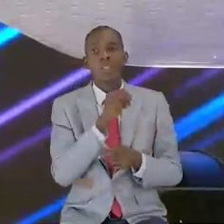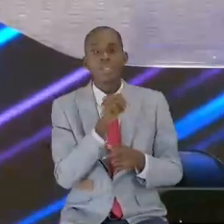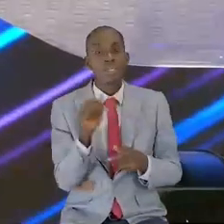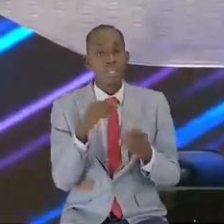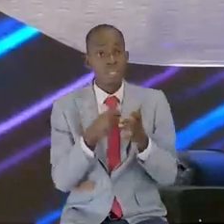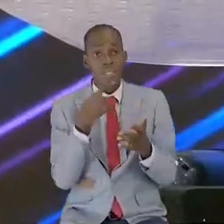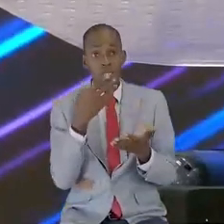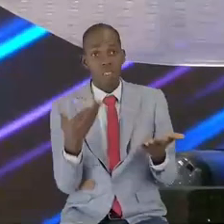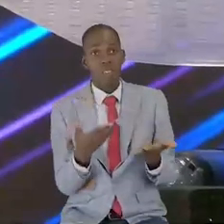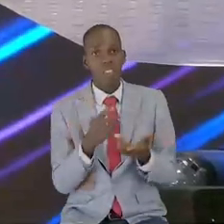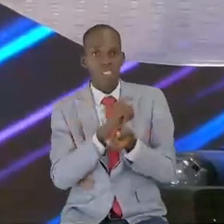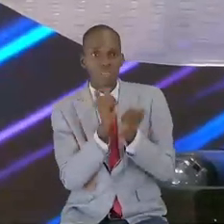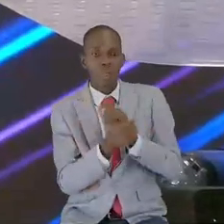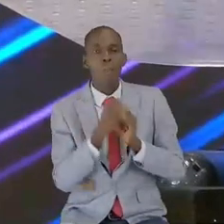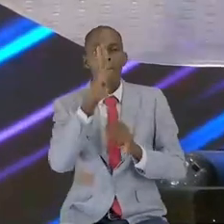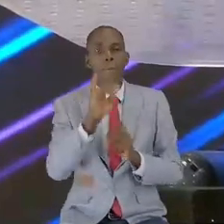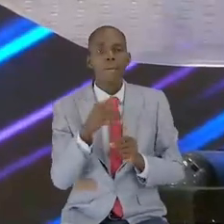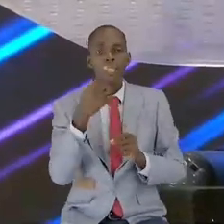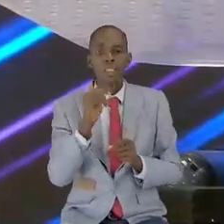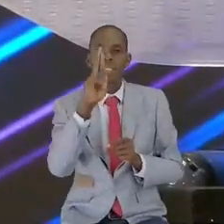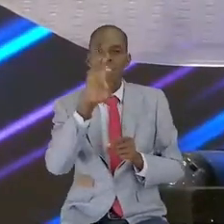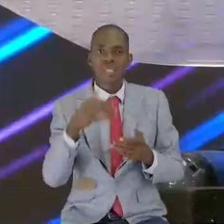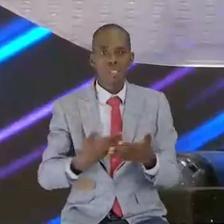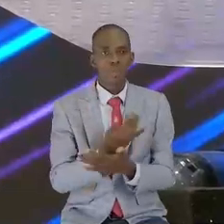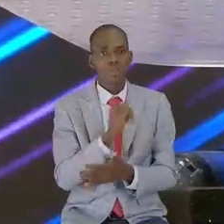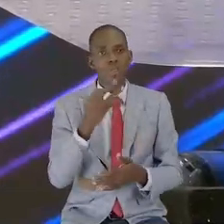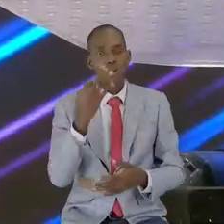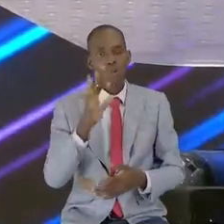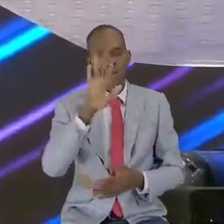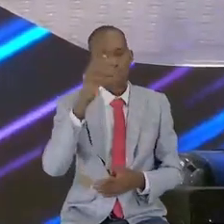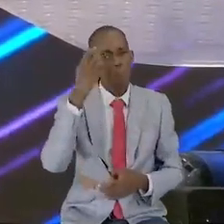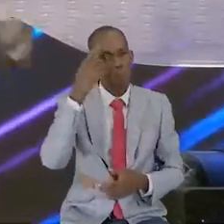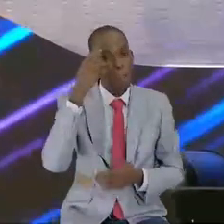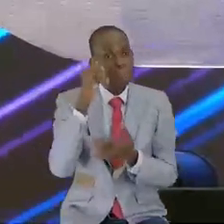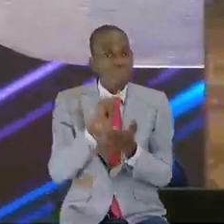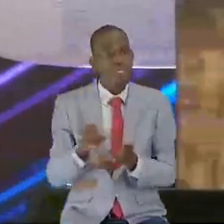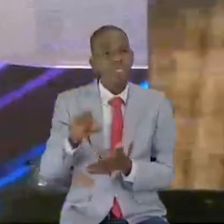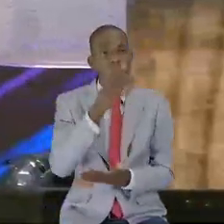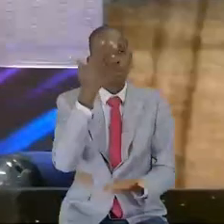aidée, transformée par le renouvellement de l'intelligence.